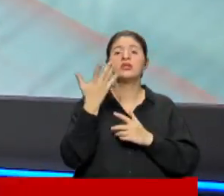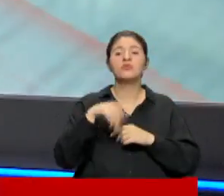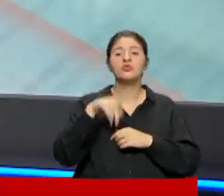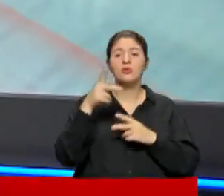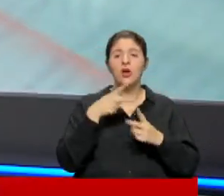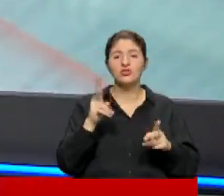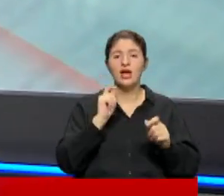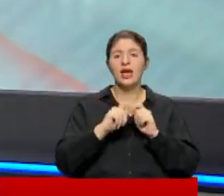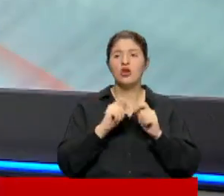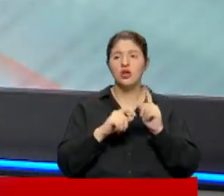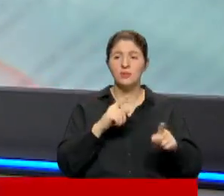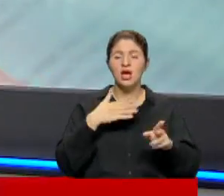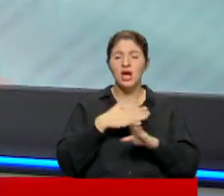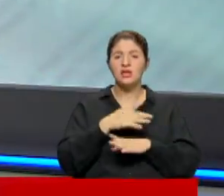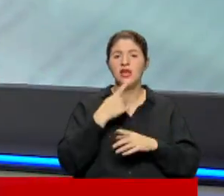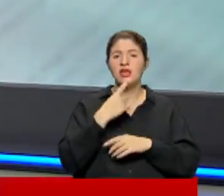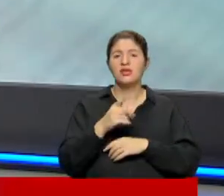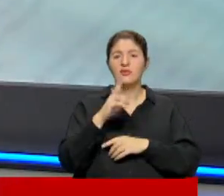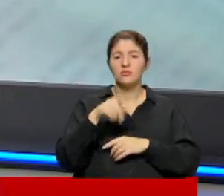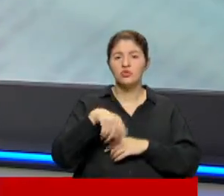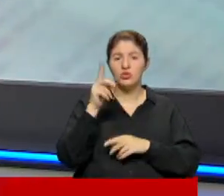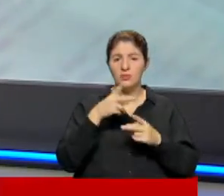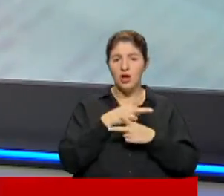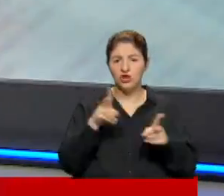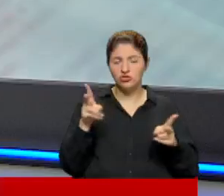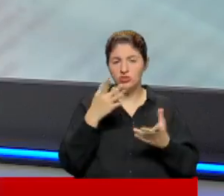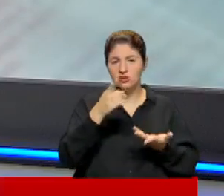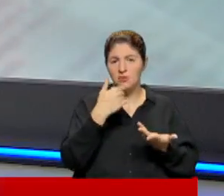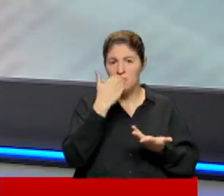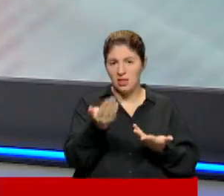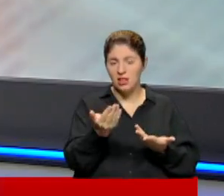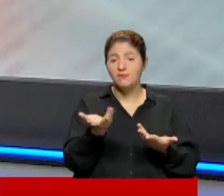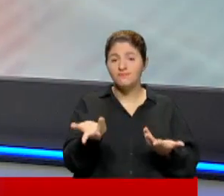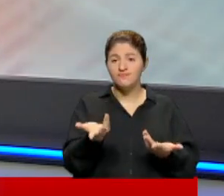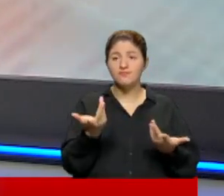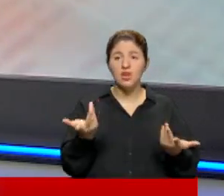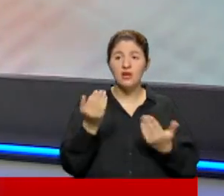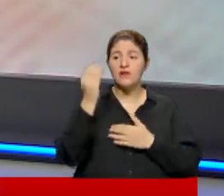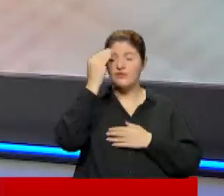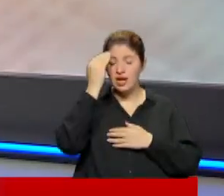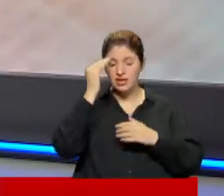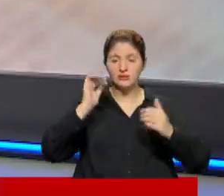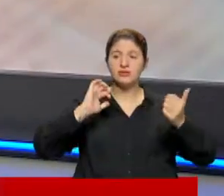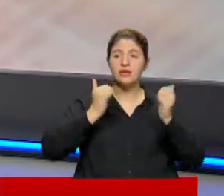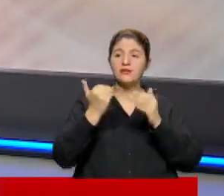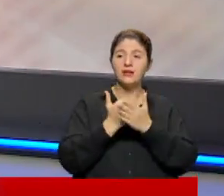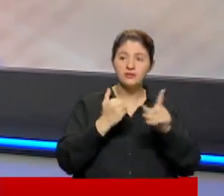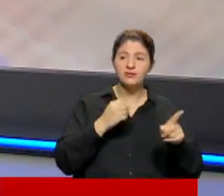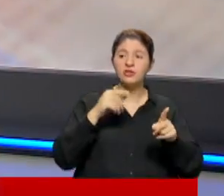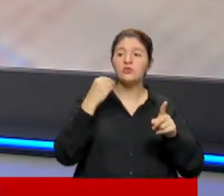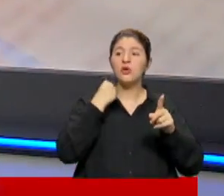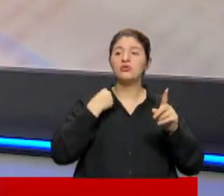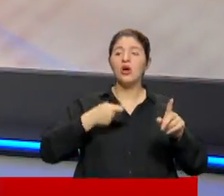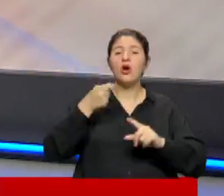açıldığını ekonomide Aslında itiraf gibi bir gündemle açıldığını sizinle paylaştık yani yok Dar gelirli ve